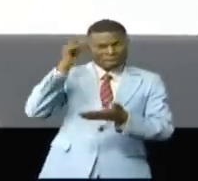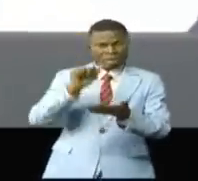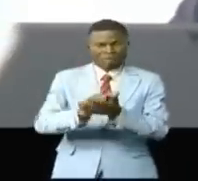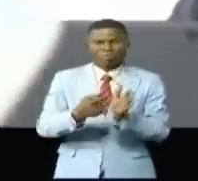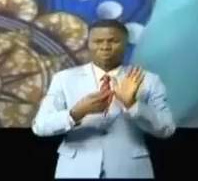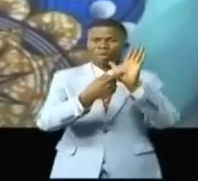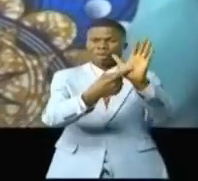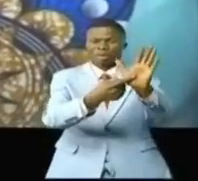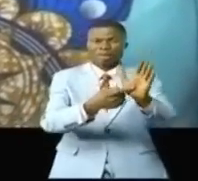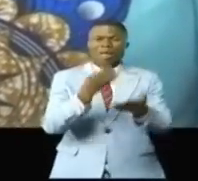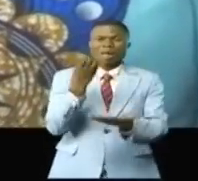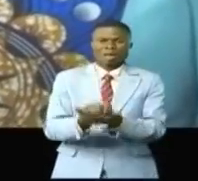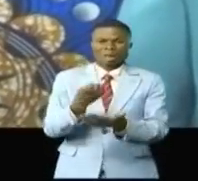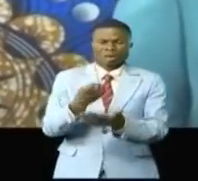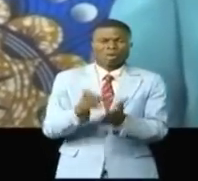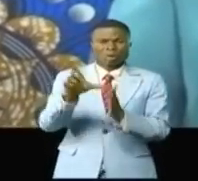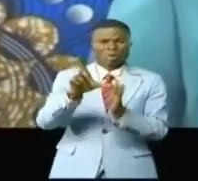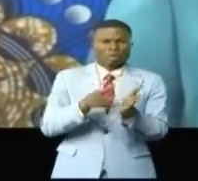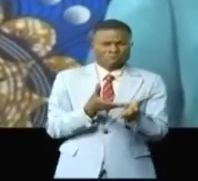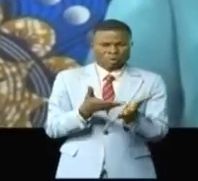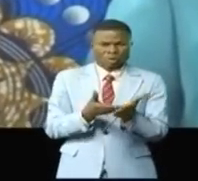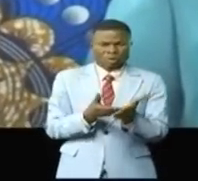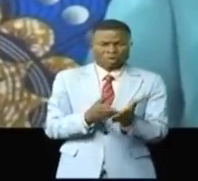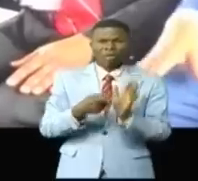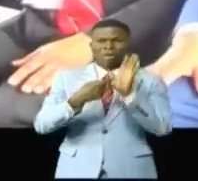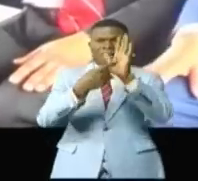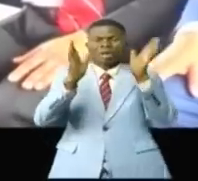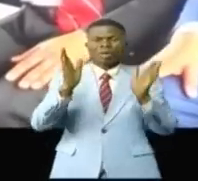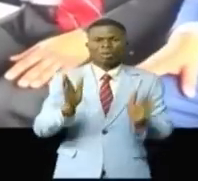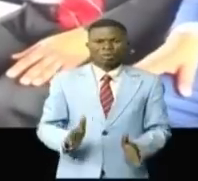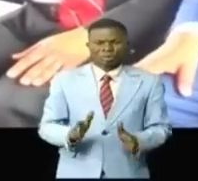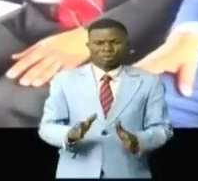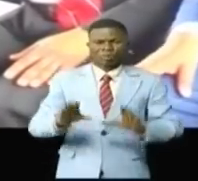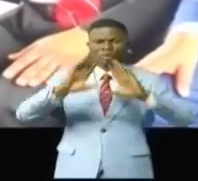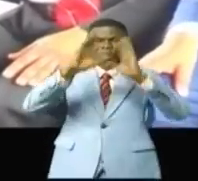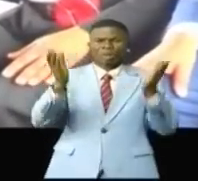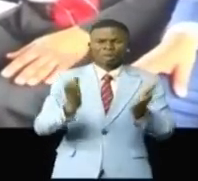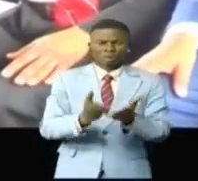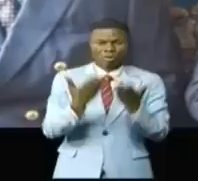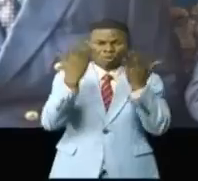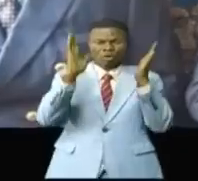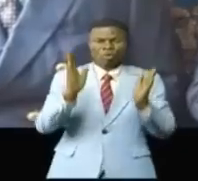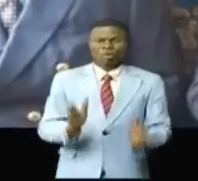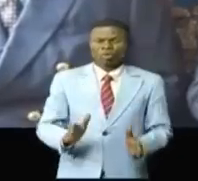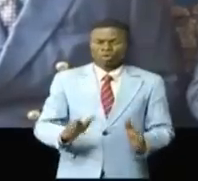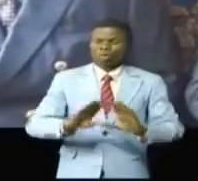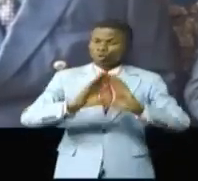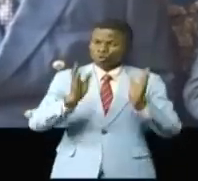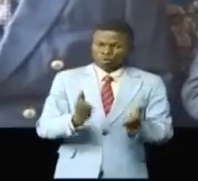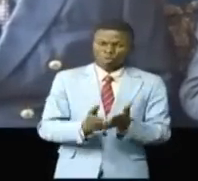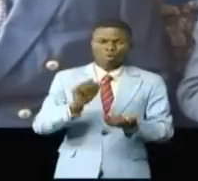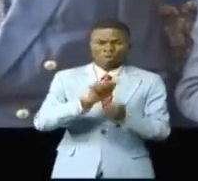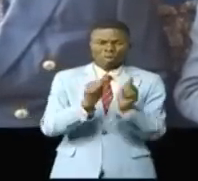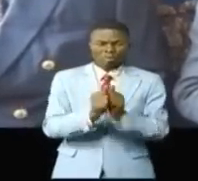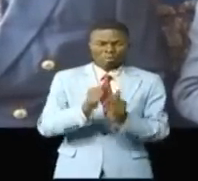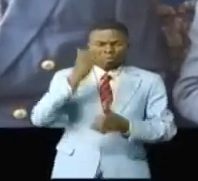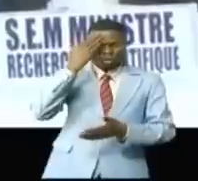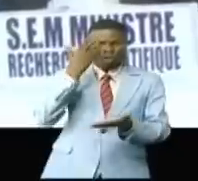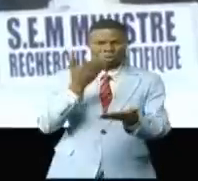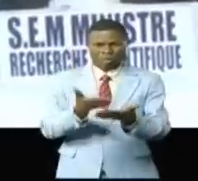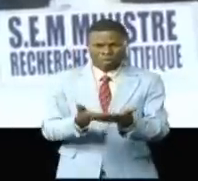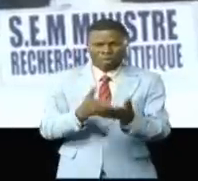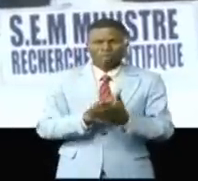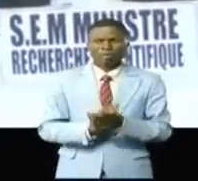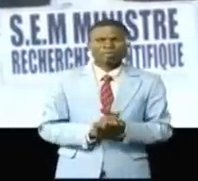présenté l'économie de cette loi à la représentation de la communauté estudiantine, question de s'en approprier. La